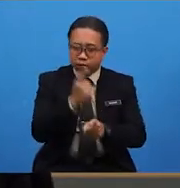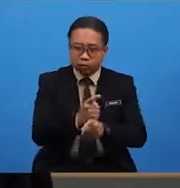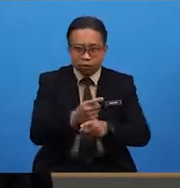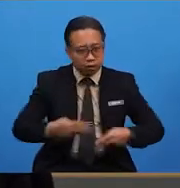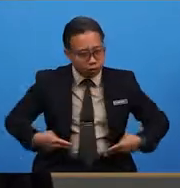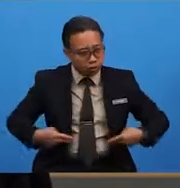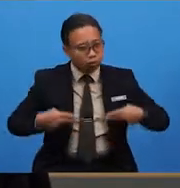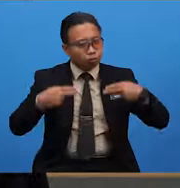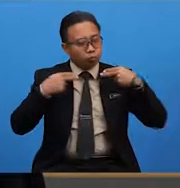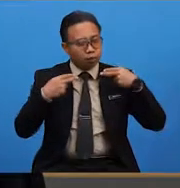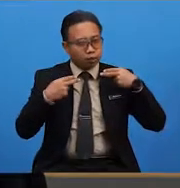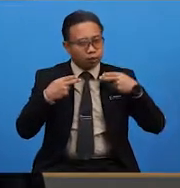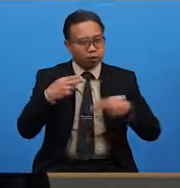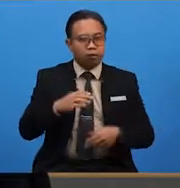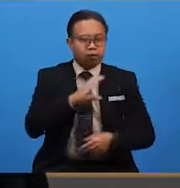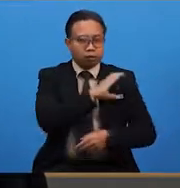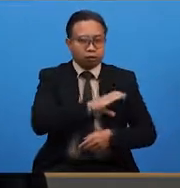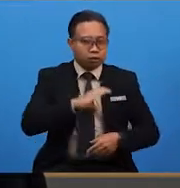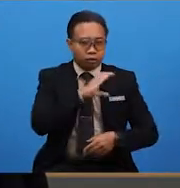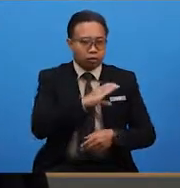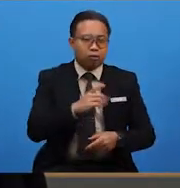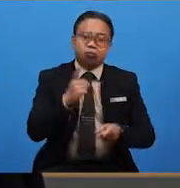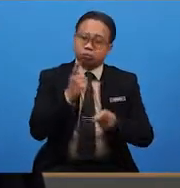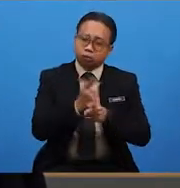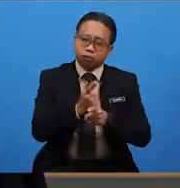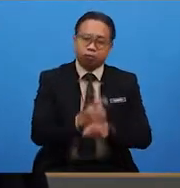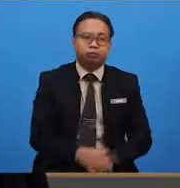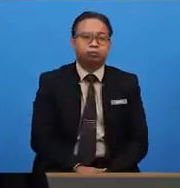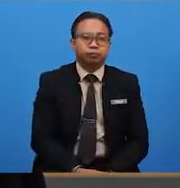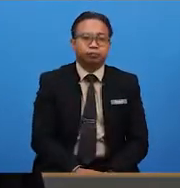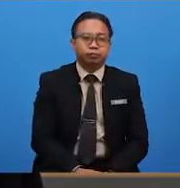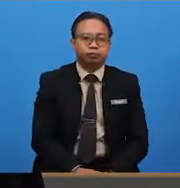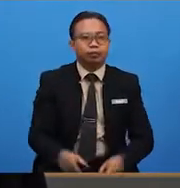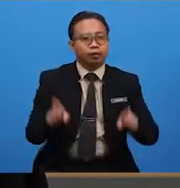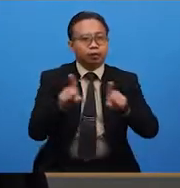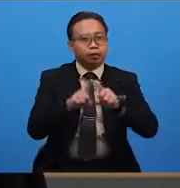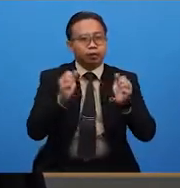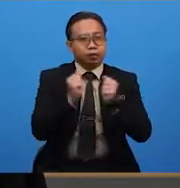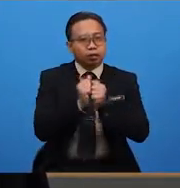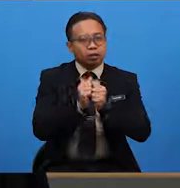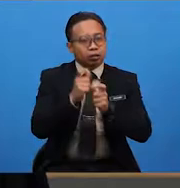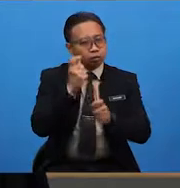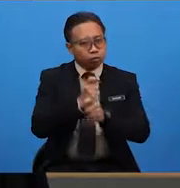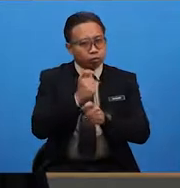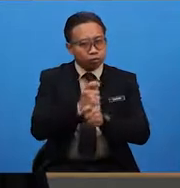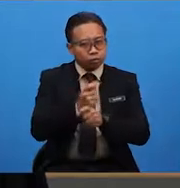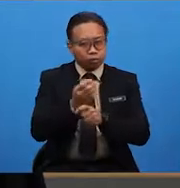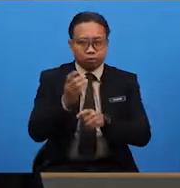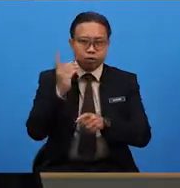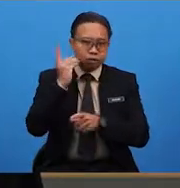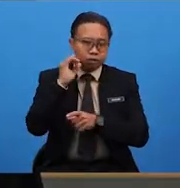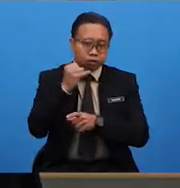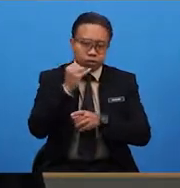watak cerita lalu cerete menarik situasi ini sama dengan tugas yang di jaketnya waktu